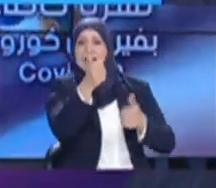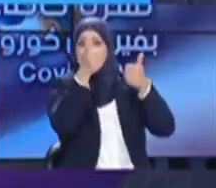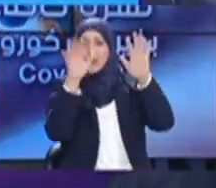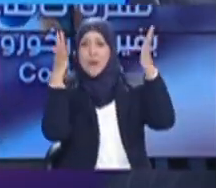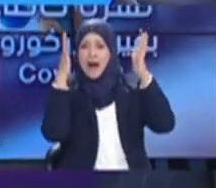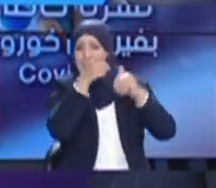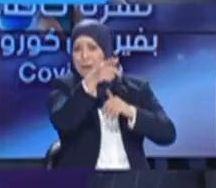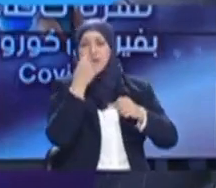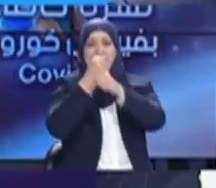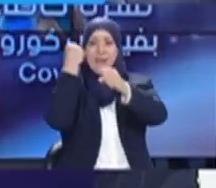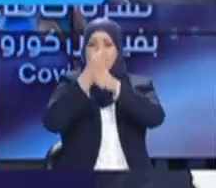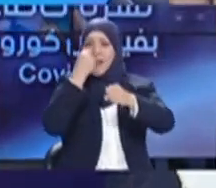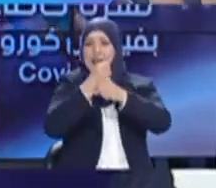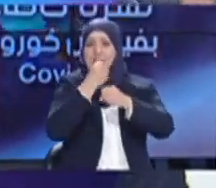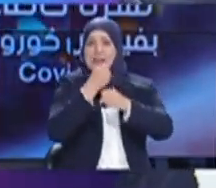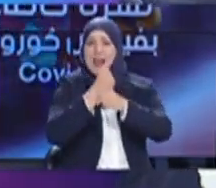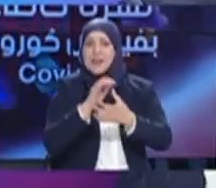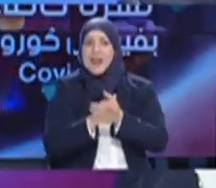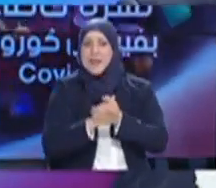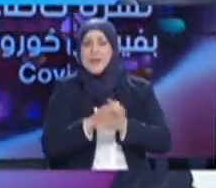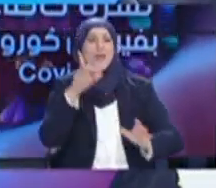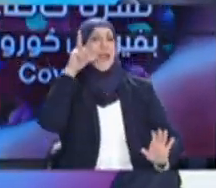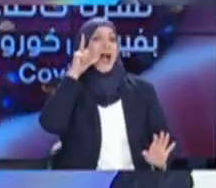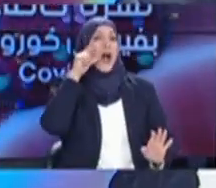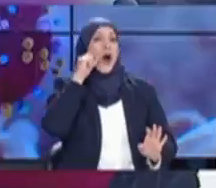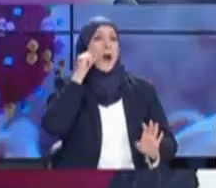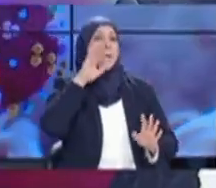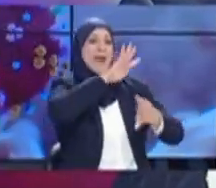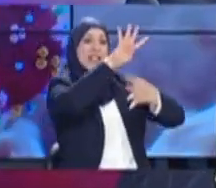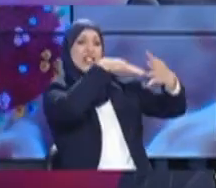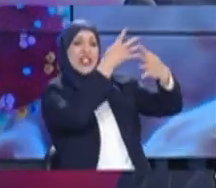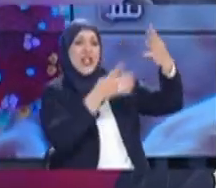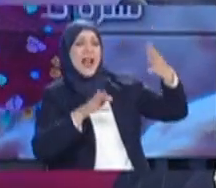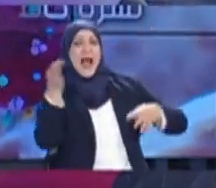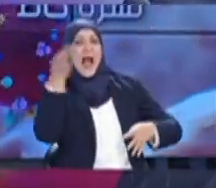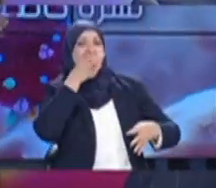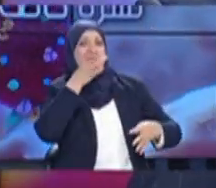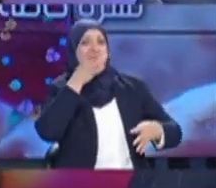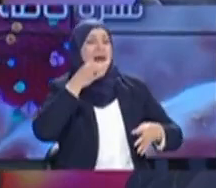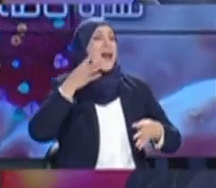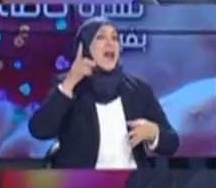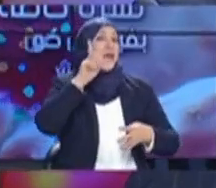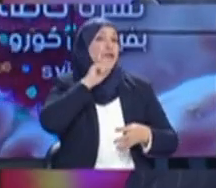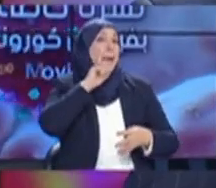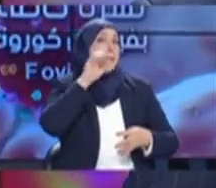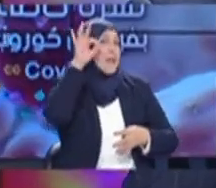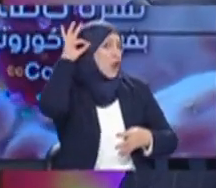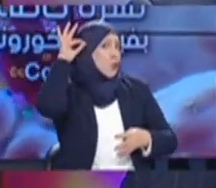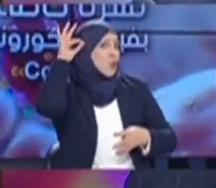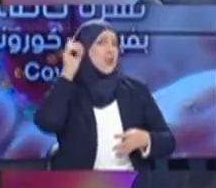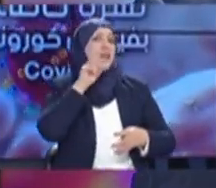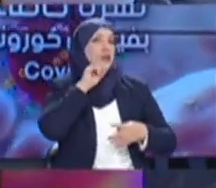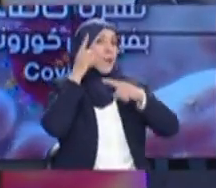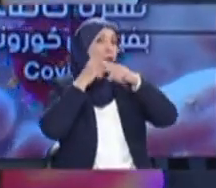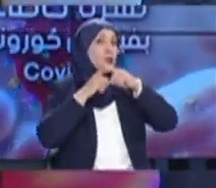اما راهو صغير ولاد حمد قال نساء ولادي نساء ونصف نساء